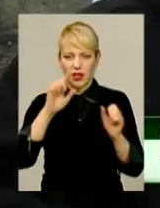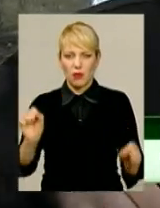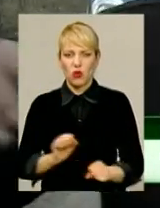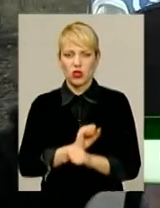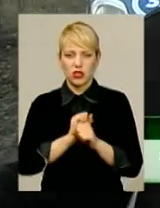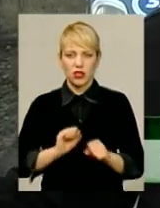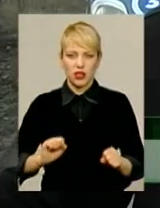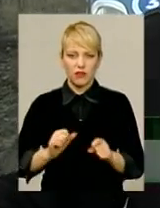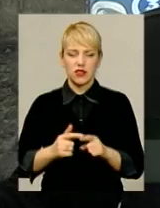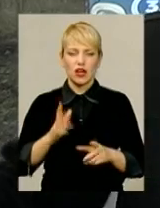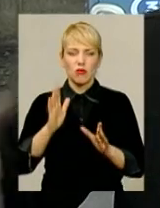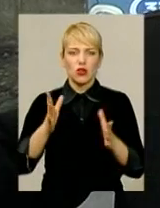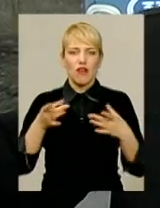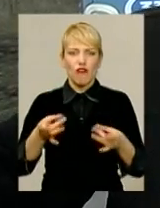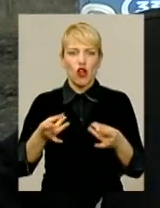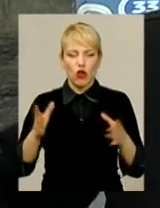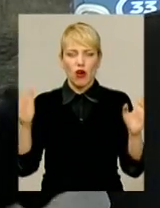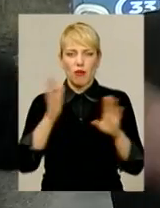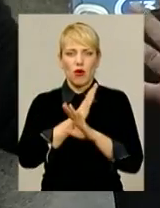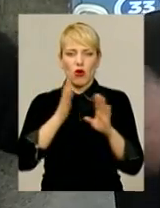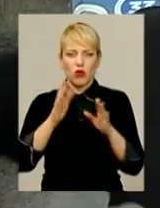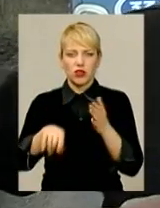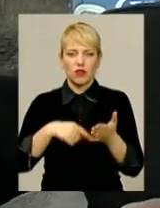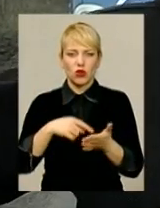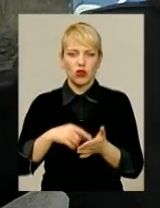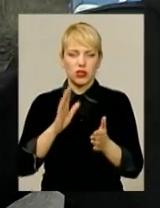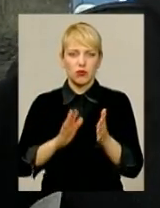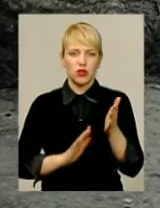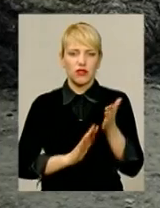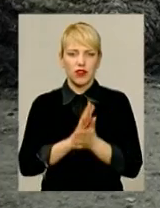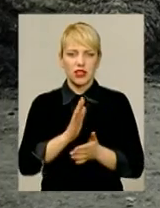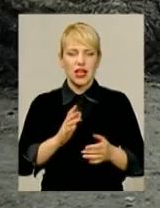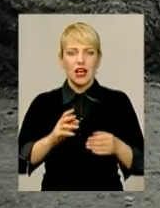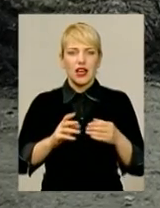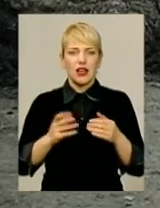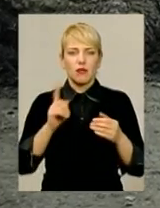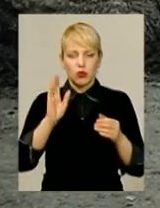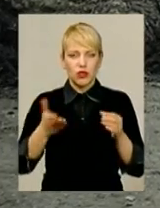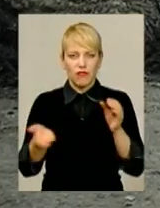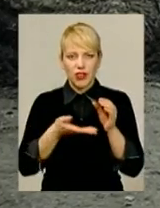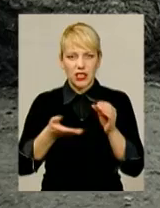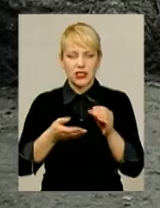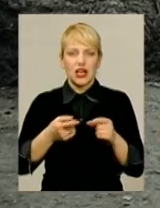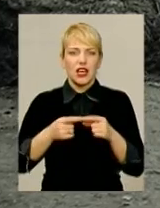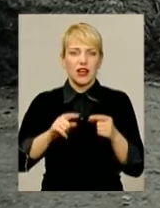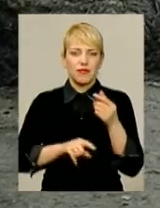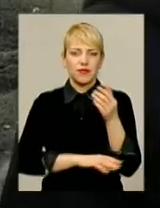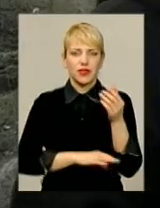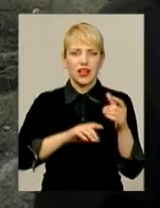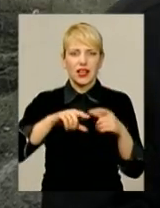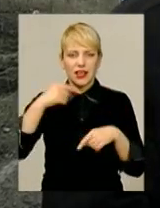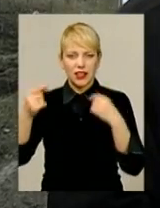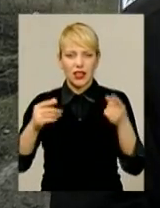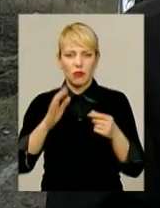неможливість. Волога погода в городі, йде виріс гілля, дорога тут тверда покриття, можна завозити гілля було. З